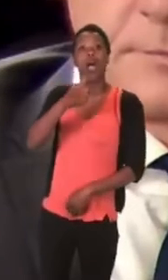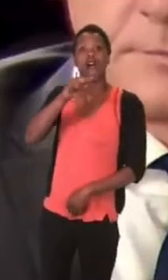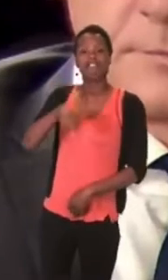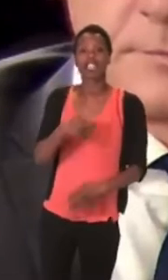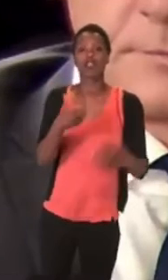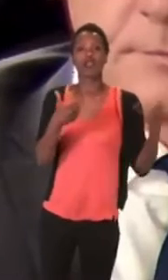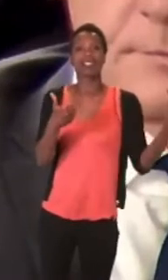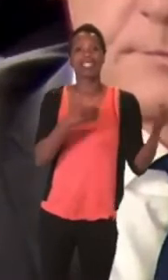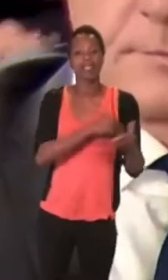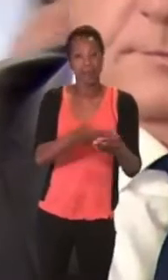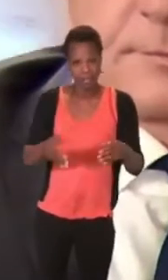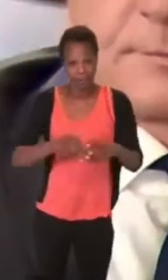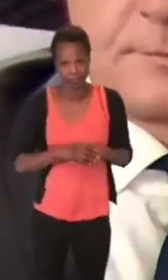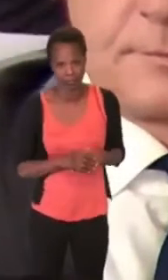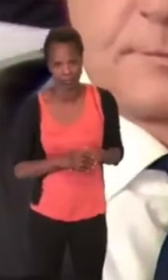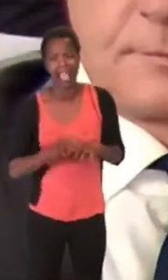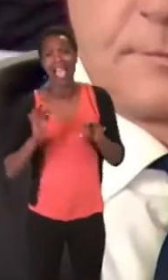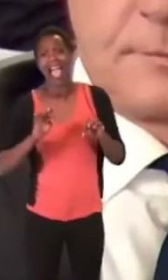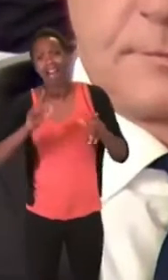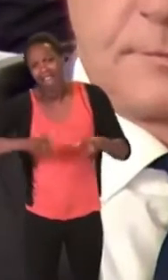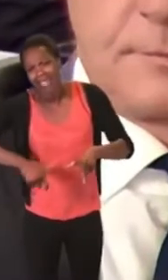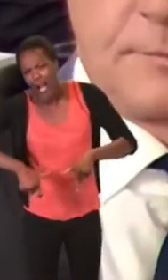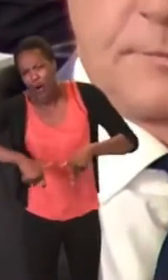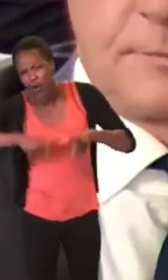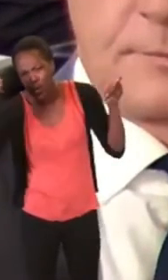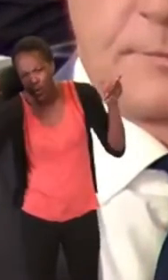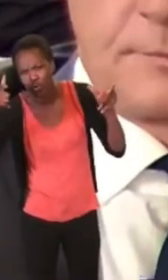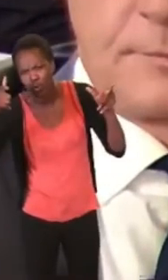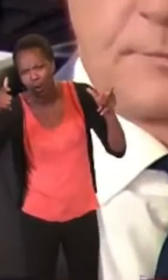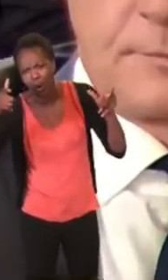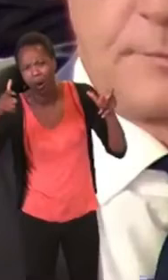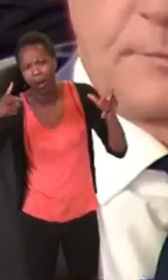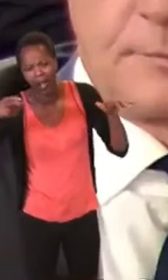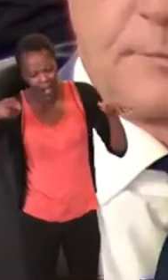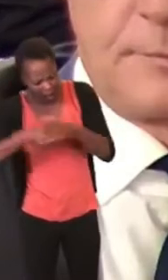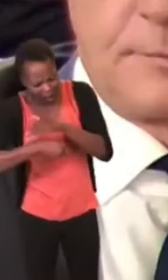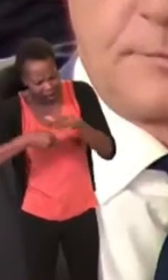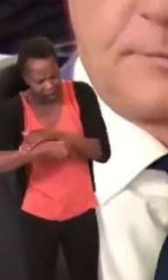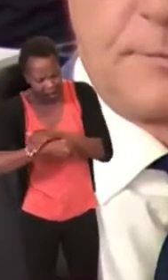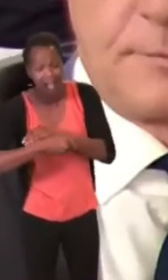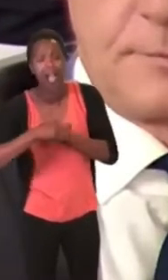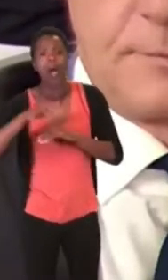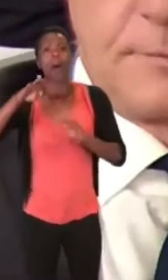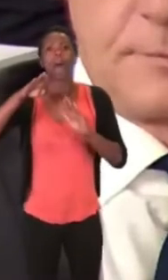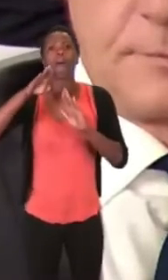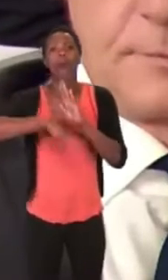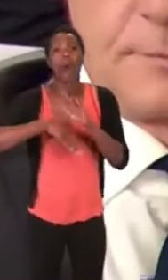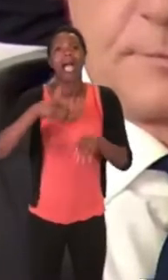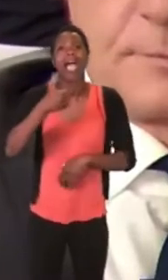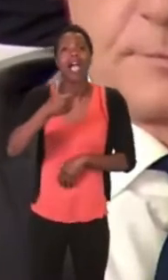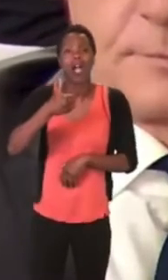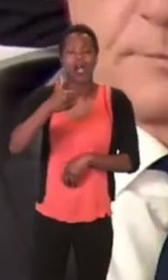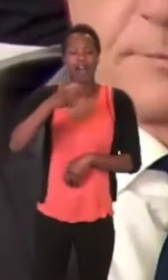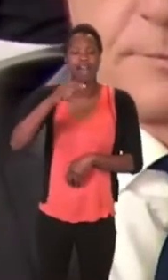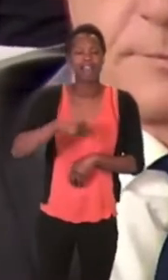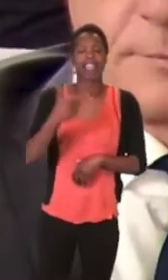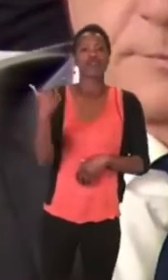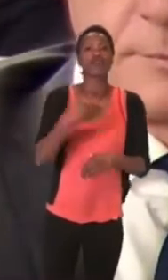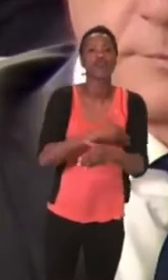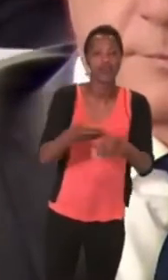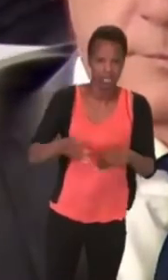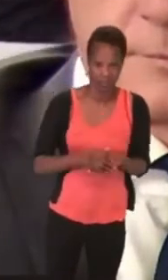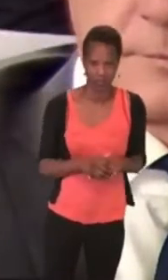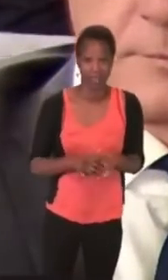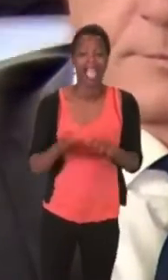470 000 dans les logements habitat pour les quartiers politiques de la ville. C'est moins 1 56 637 pour